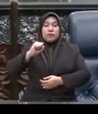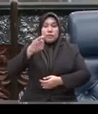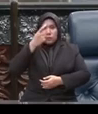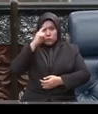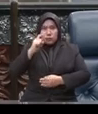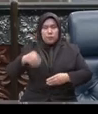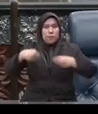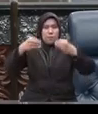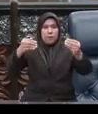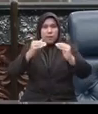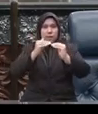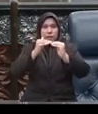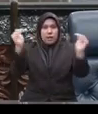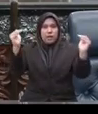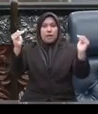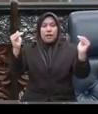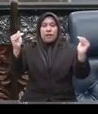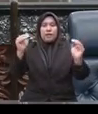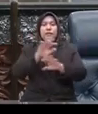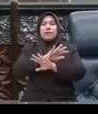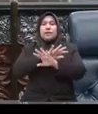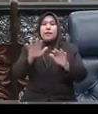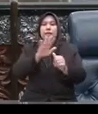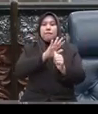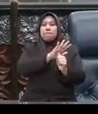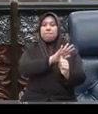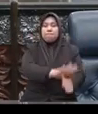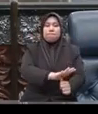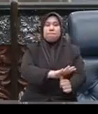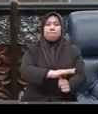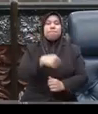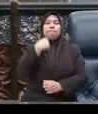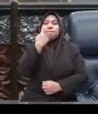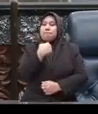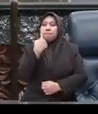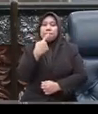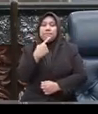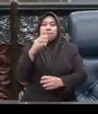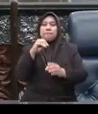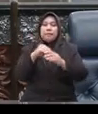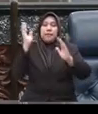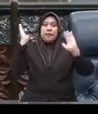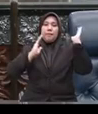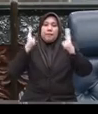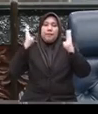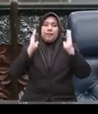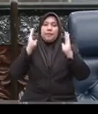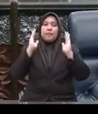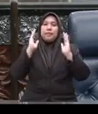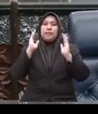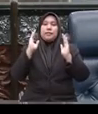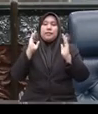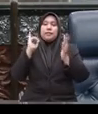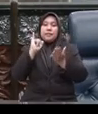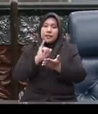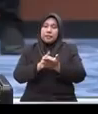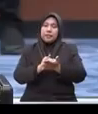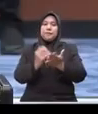keadilan jangan dzalim kepada setiap apapun dalam Malaysia ini itu yang kita maukan